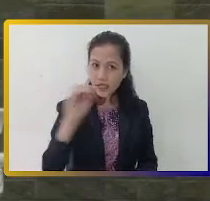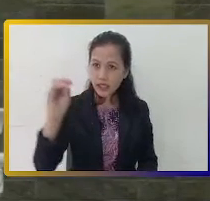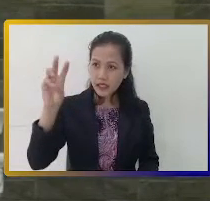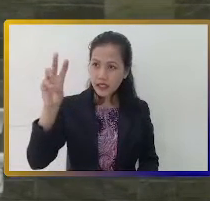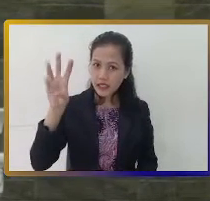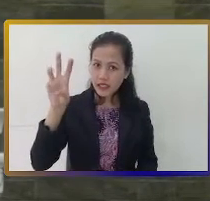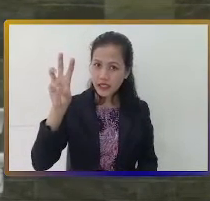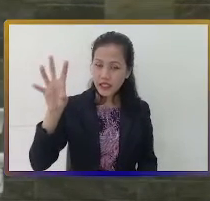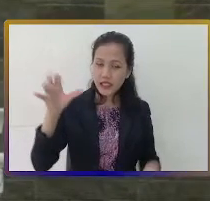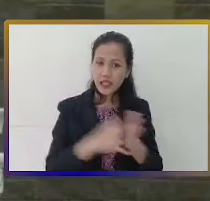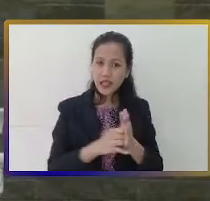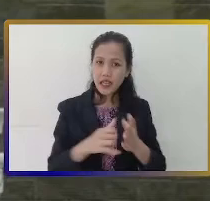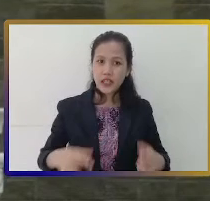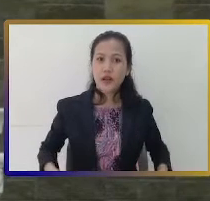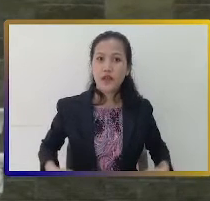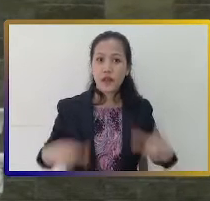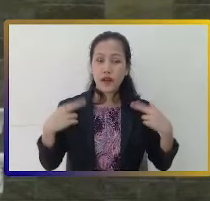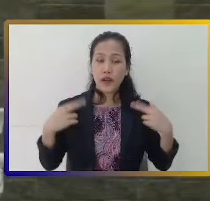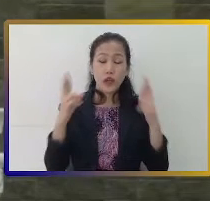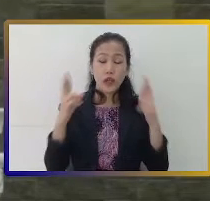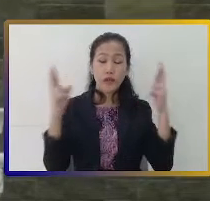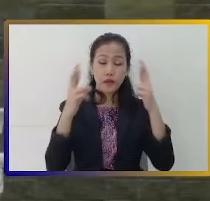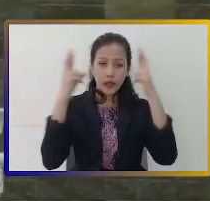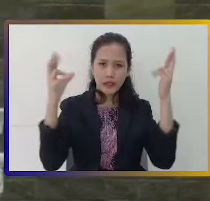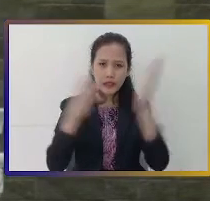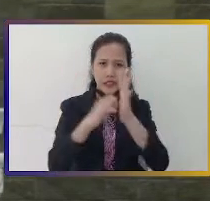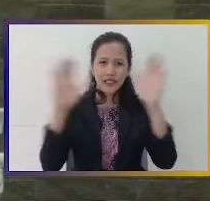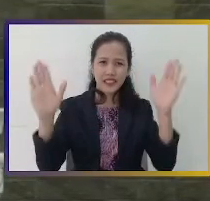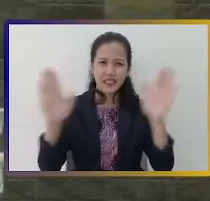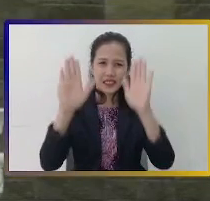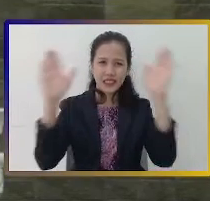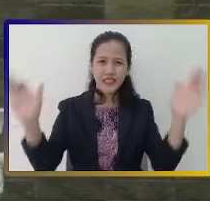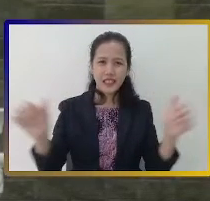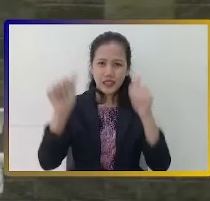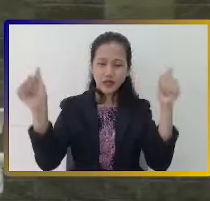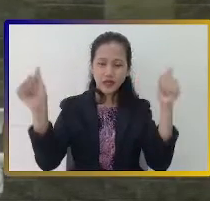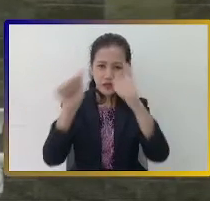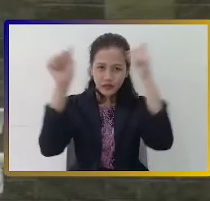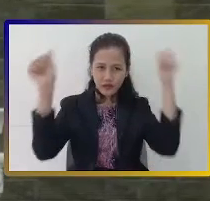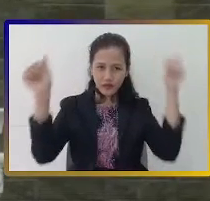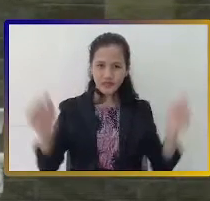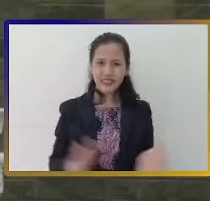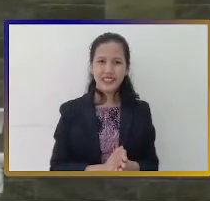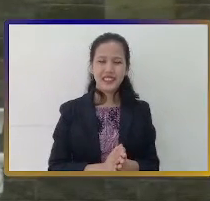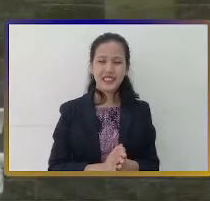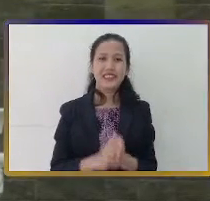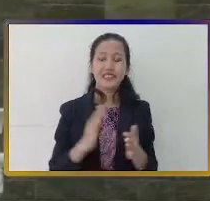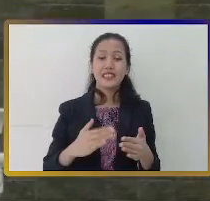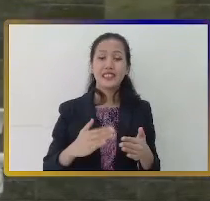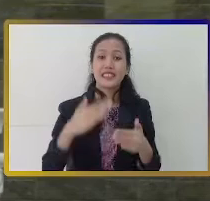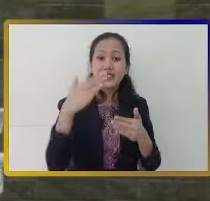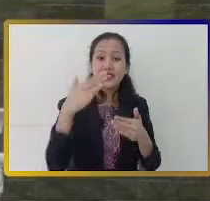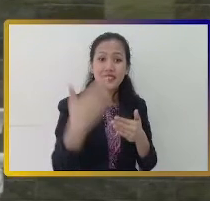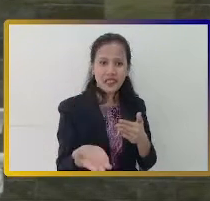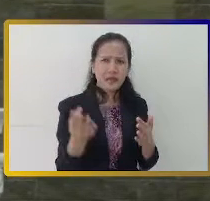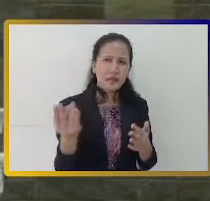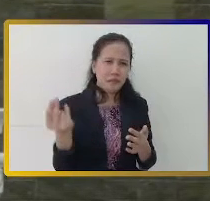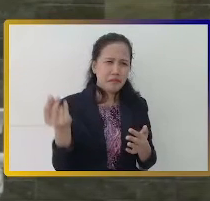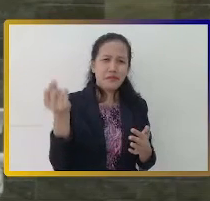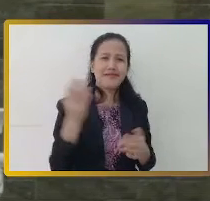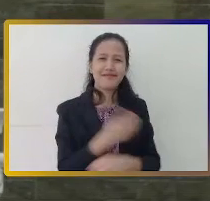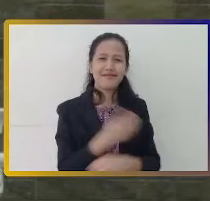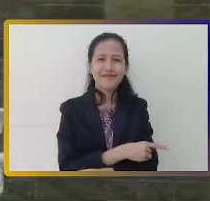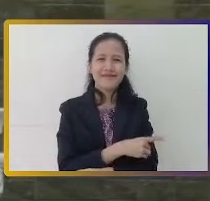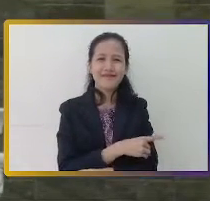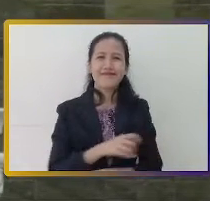Yan po yung kanilang revival and Sunday anniversary ay the next few days. No,